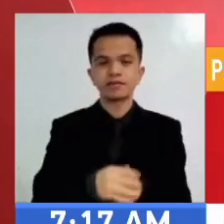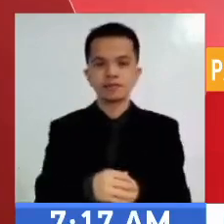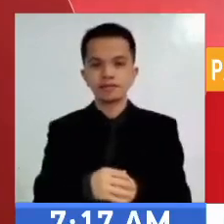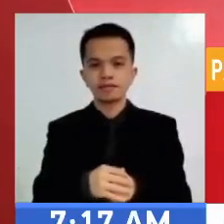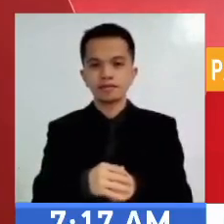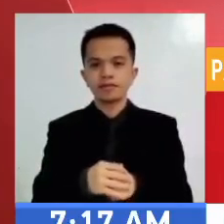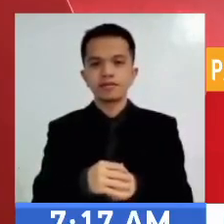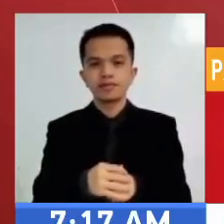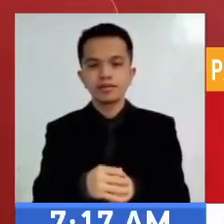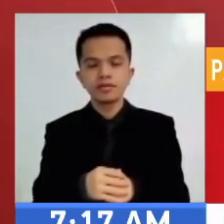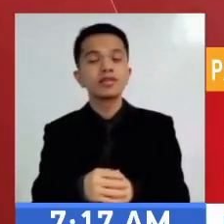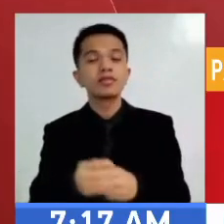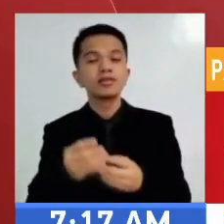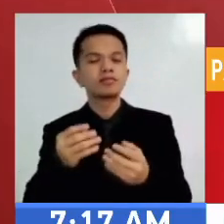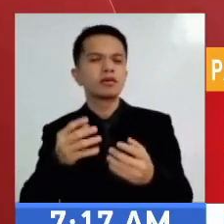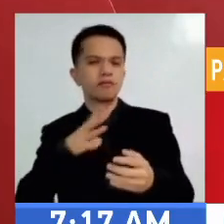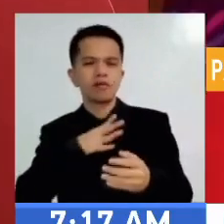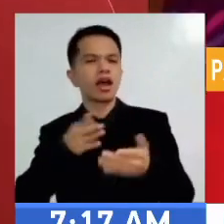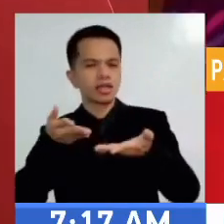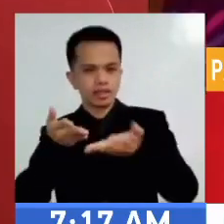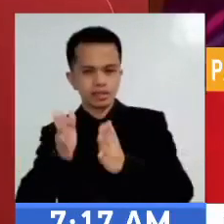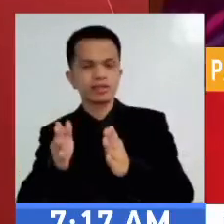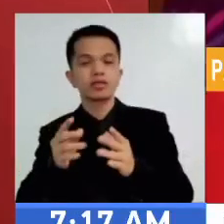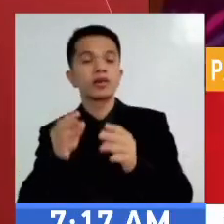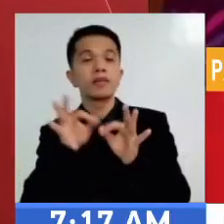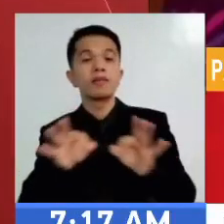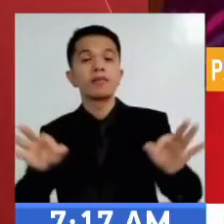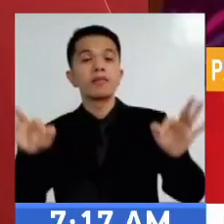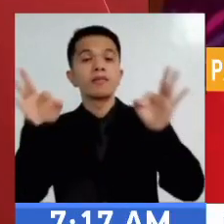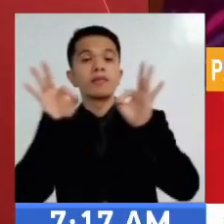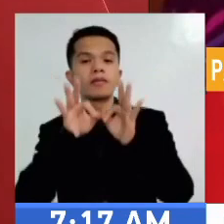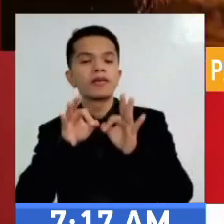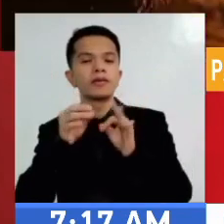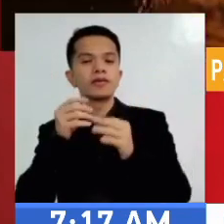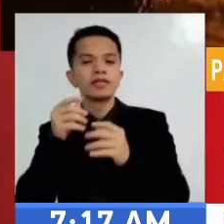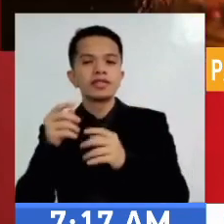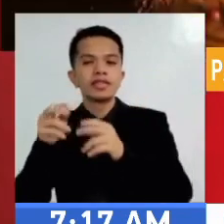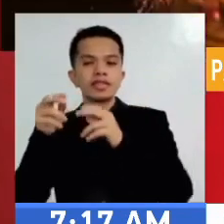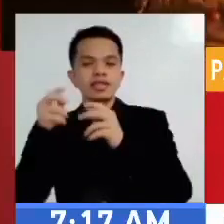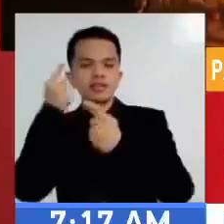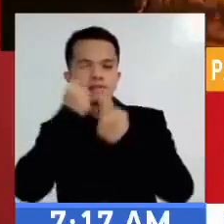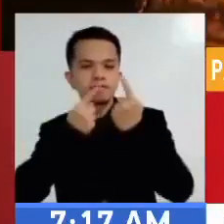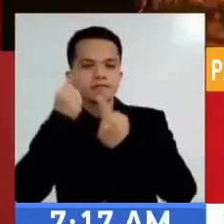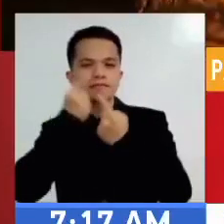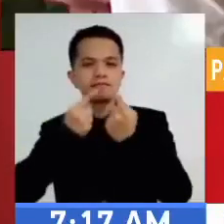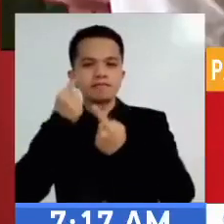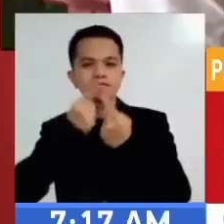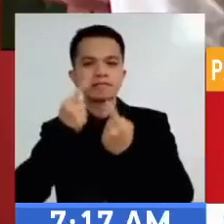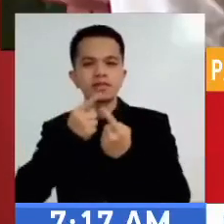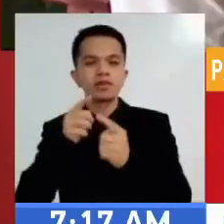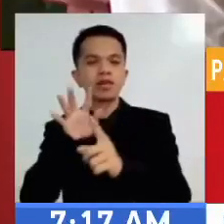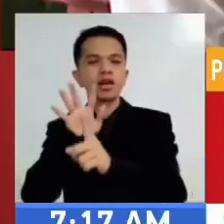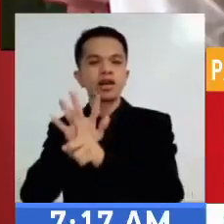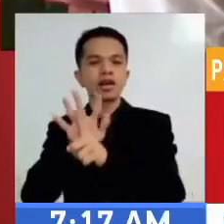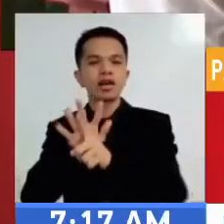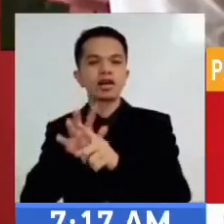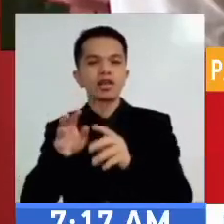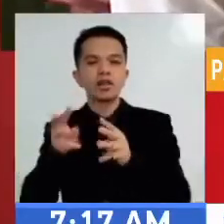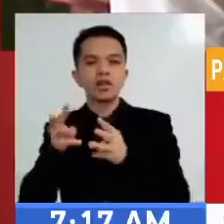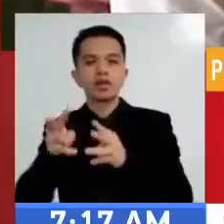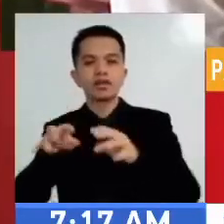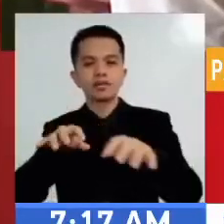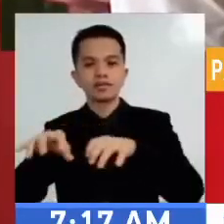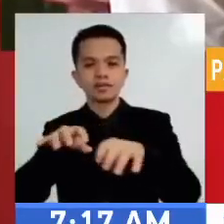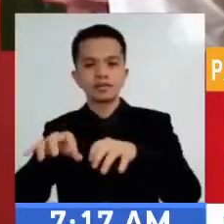lang ay pag-aralan mabuti rin yung mga popular na pamamaraan. Mm-hmm. Kaya mag-stick tayo sana